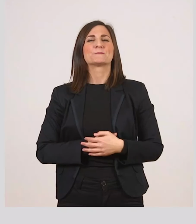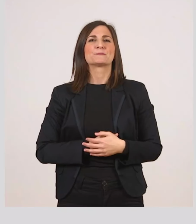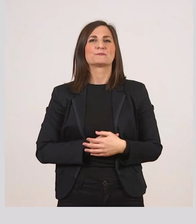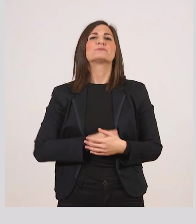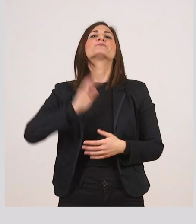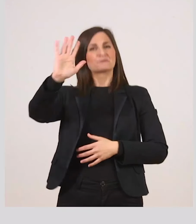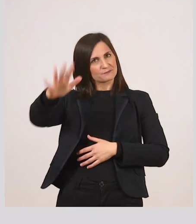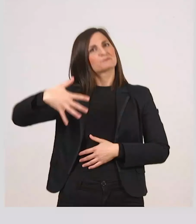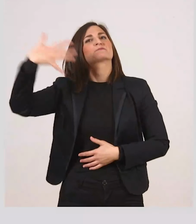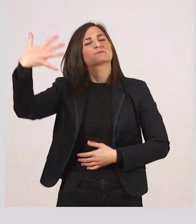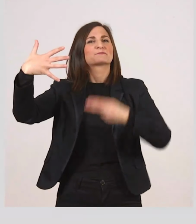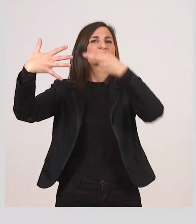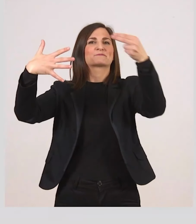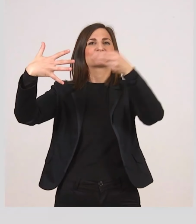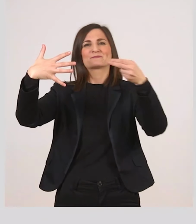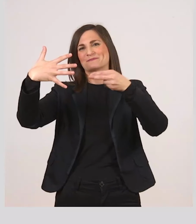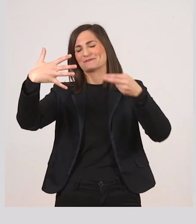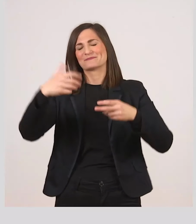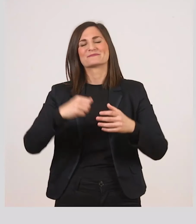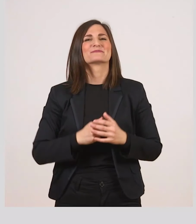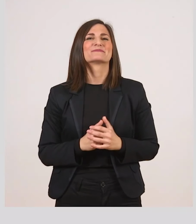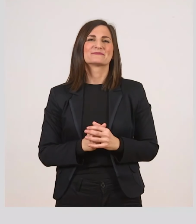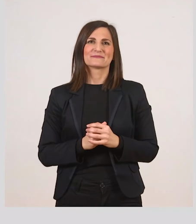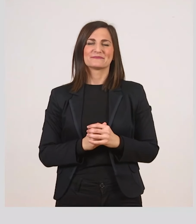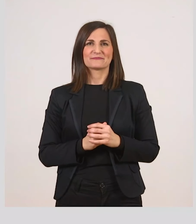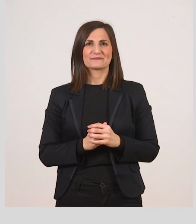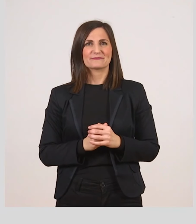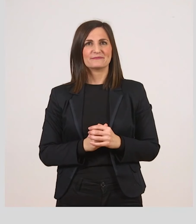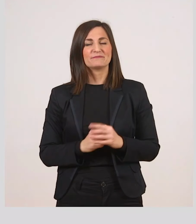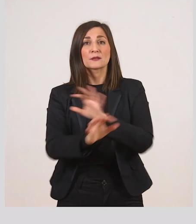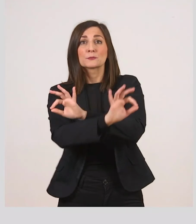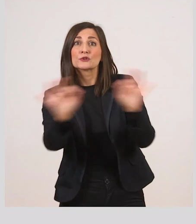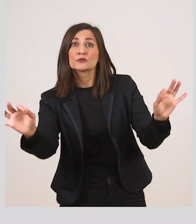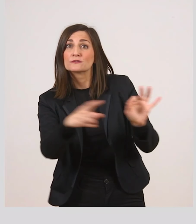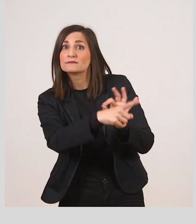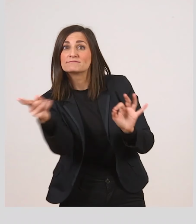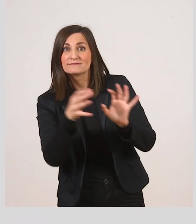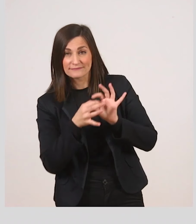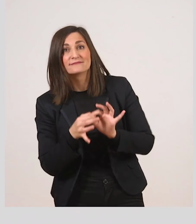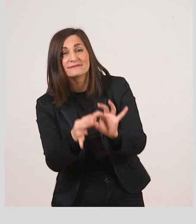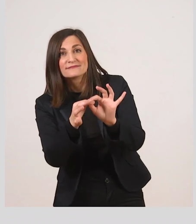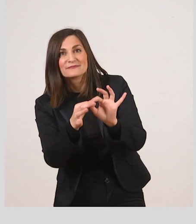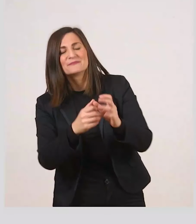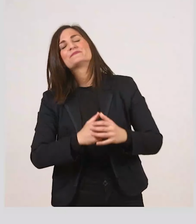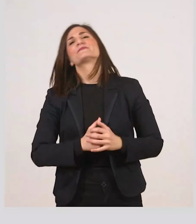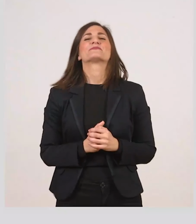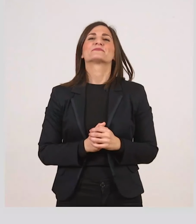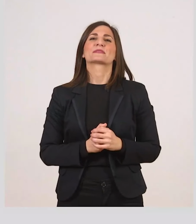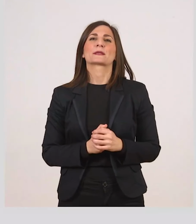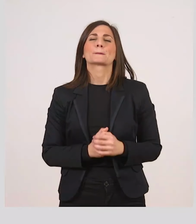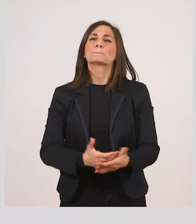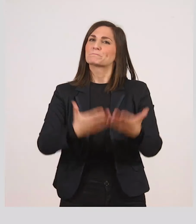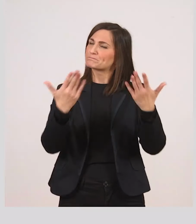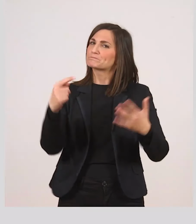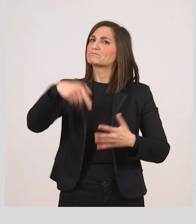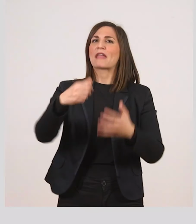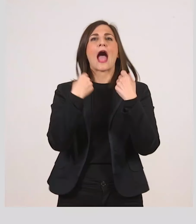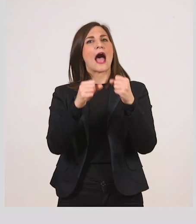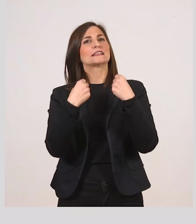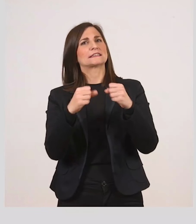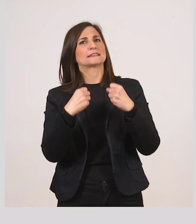Και οι επόμενες πέντε είναι σε αυτή τη διαφάνεια. Ωραία, όλα καλά, να συνεχίσουμε. Έχω και μια